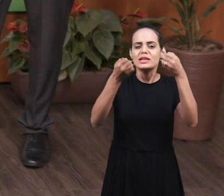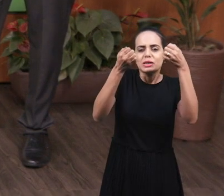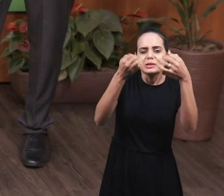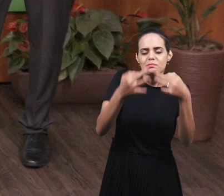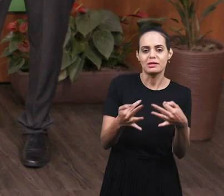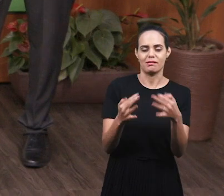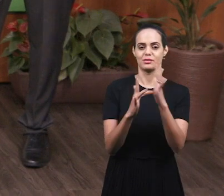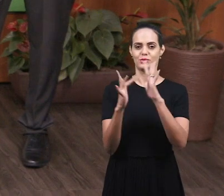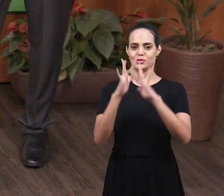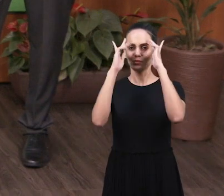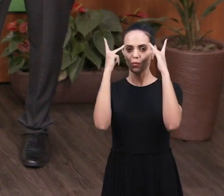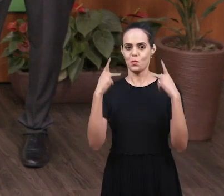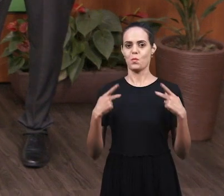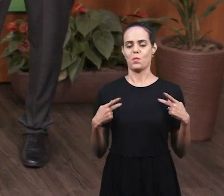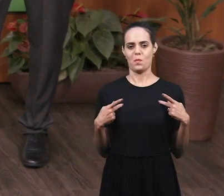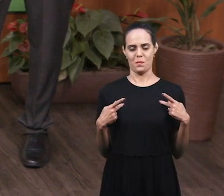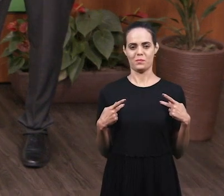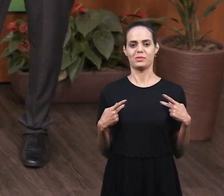un homme.